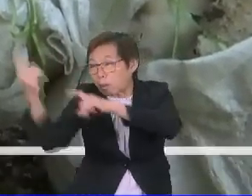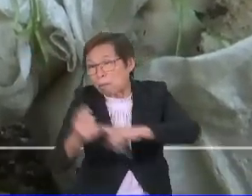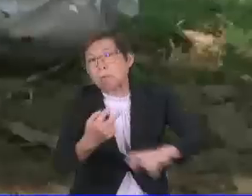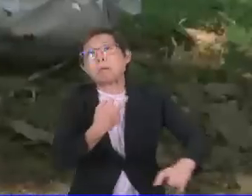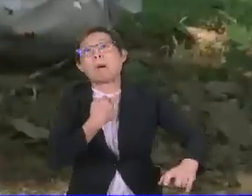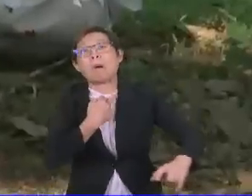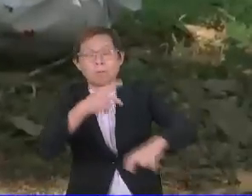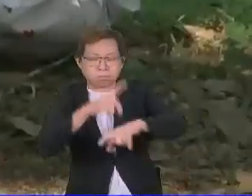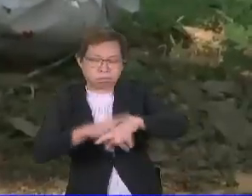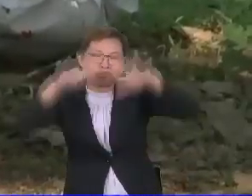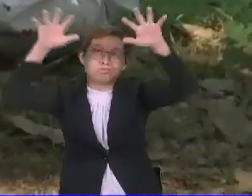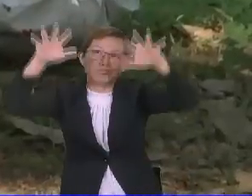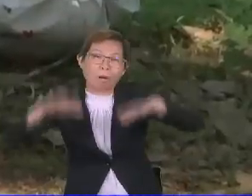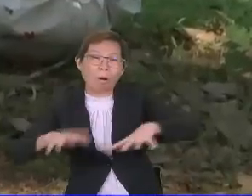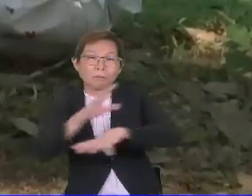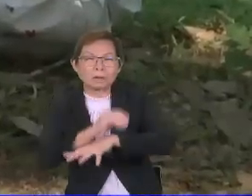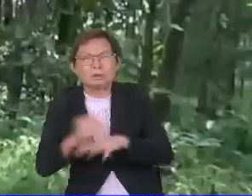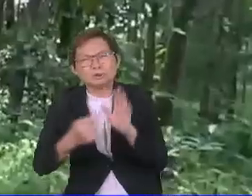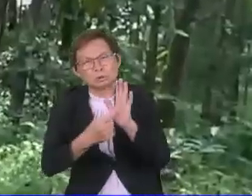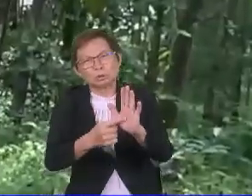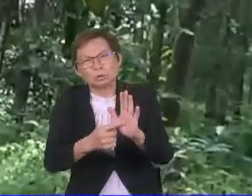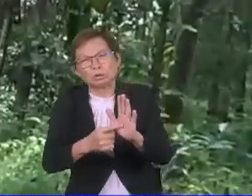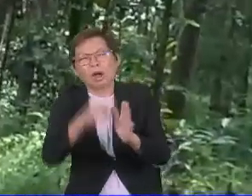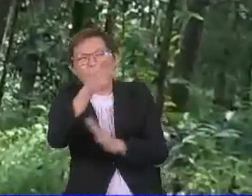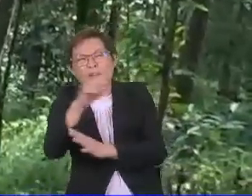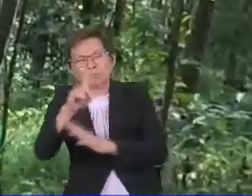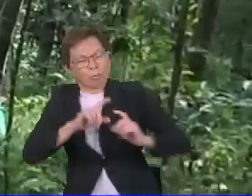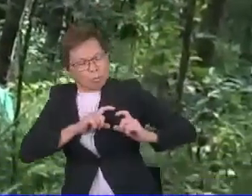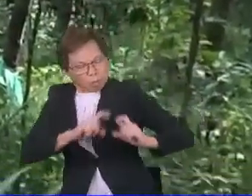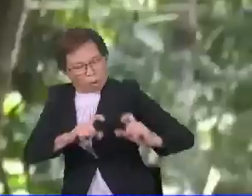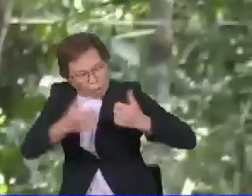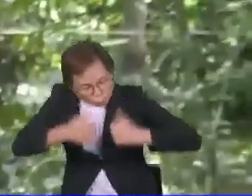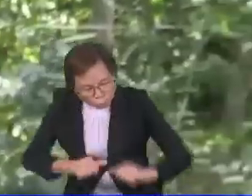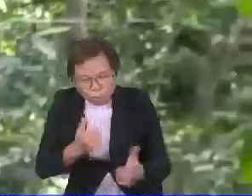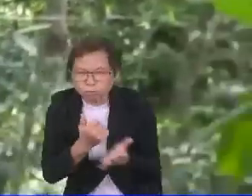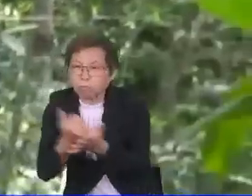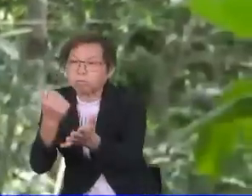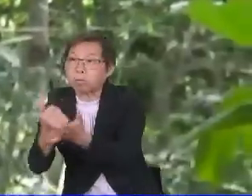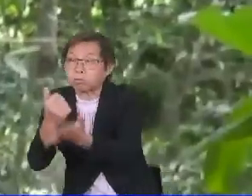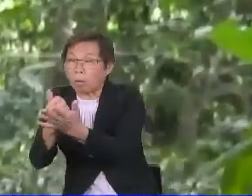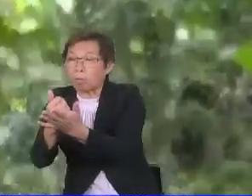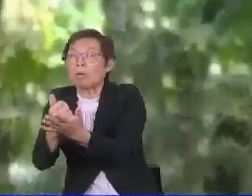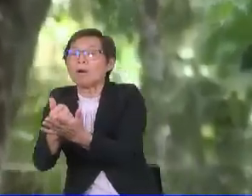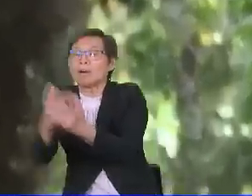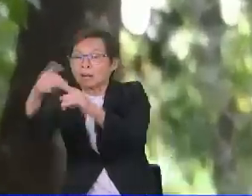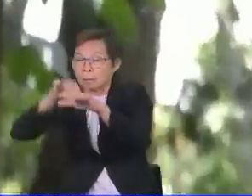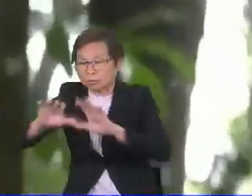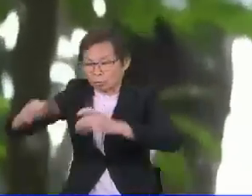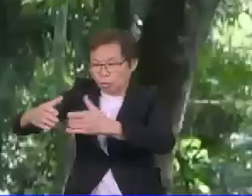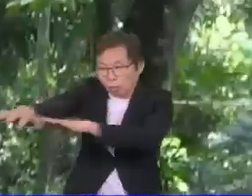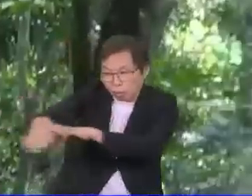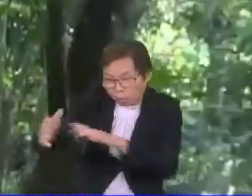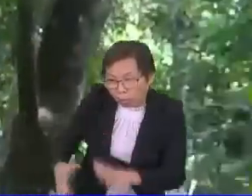terjebak serta mencerminkan komit fauna untuk terus memberikan bantuan secara besar kepada kategori